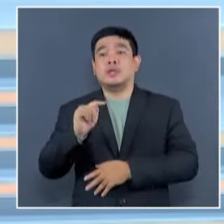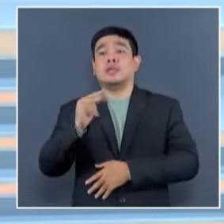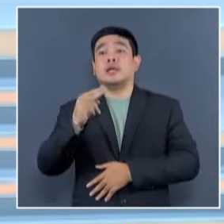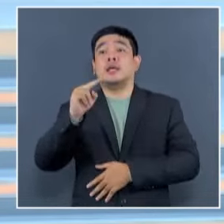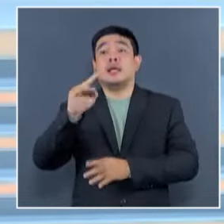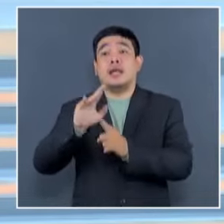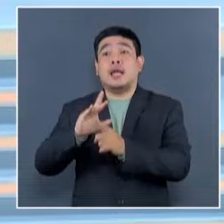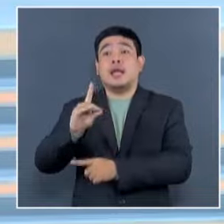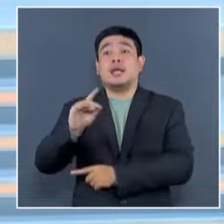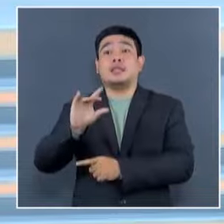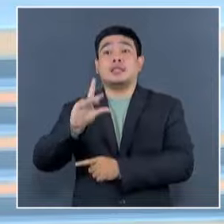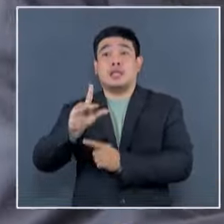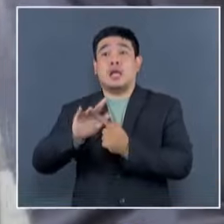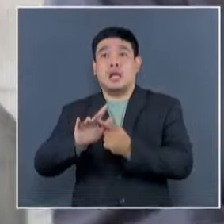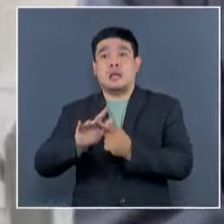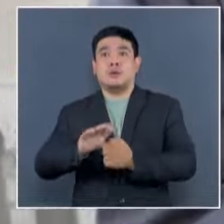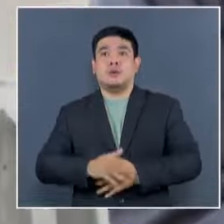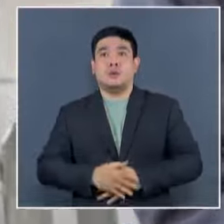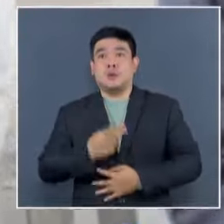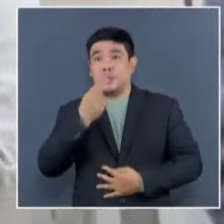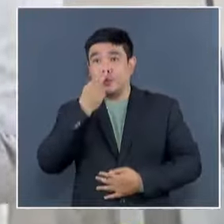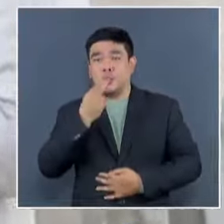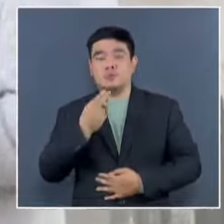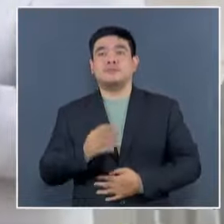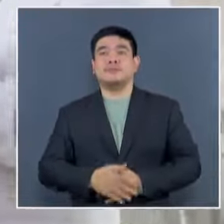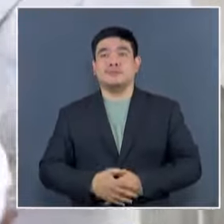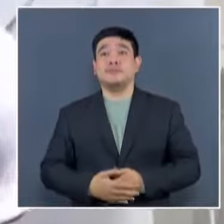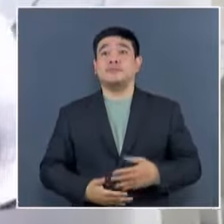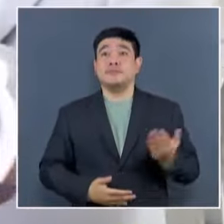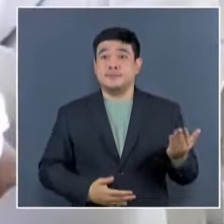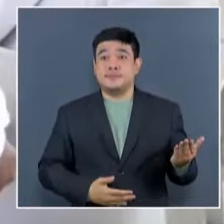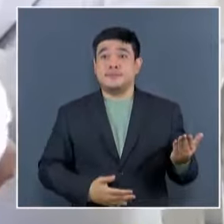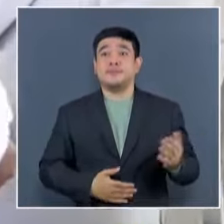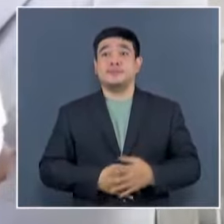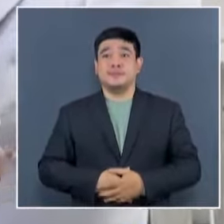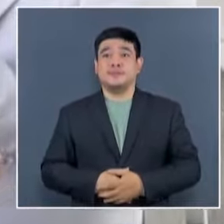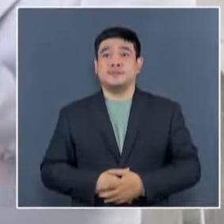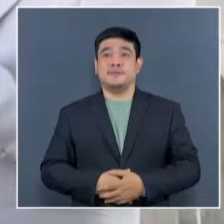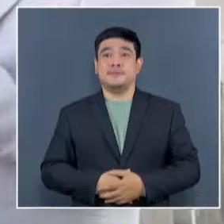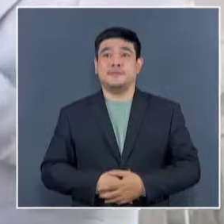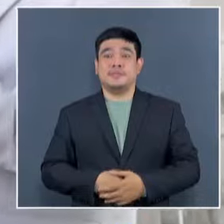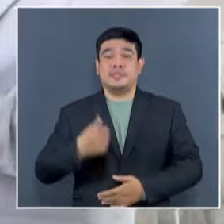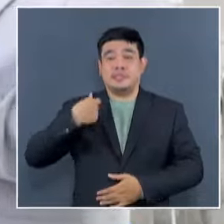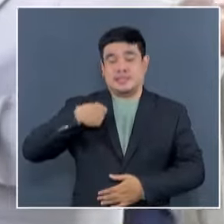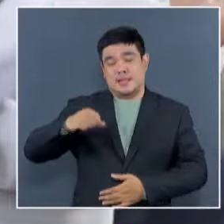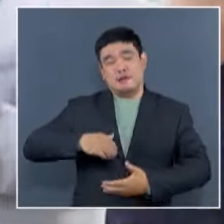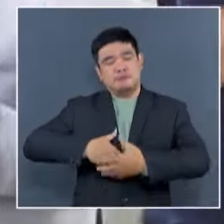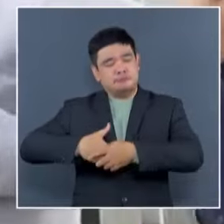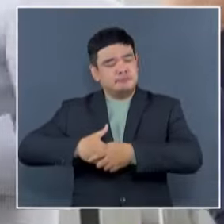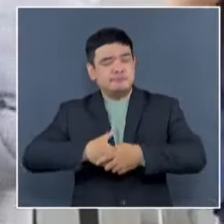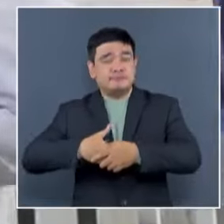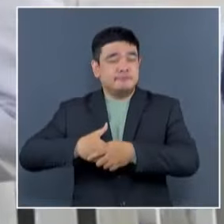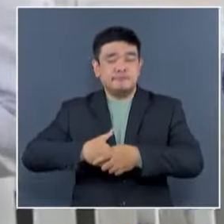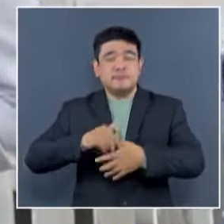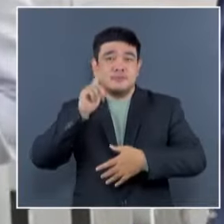รูโอ้ไปกันใหญ่นี่ฮะคุณผู้ชมดูภาพโอ้ดูภาพแรกเลยทนายเดชาจับมือกับคุณแม